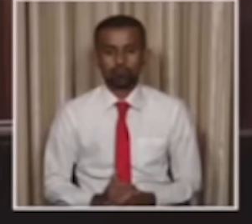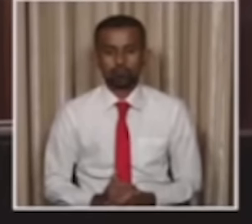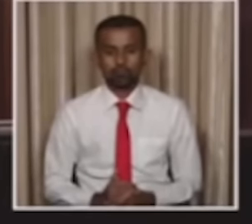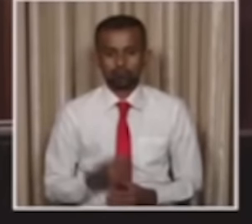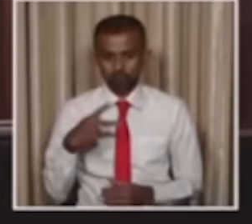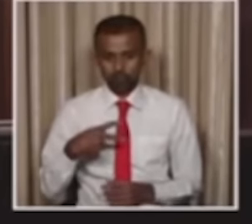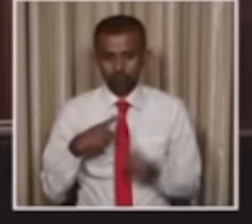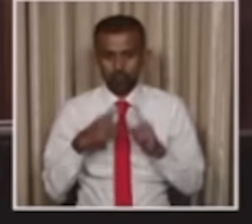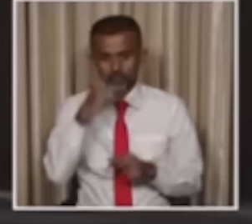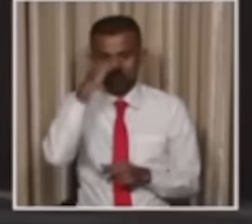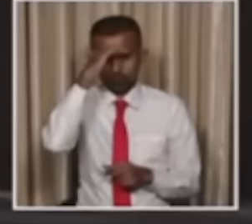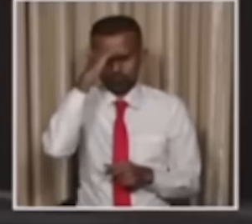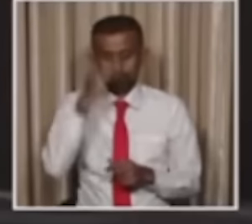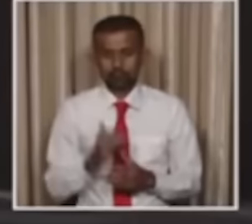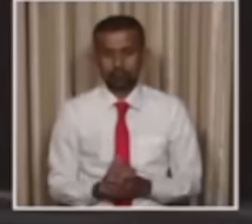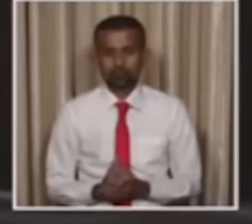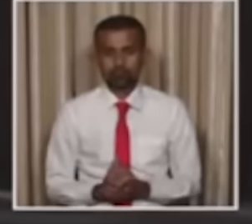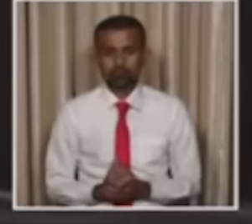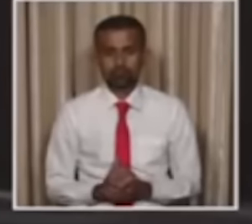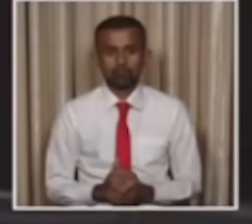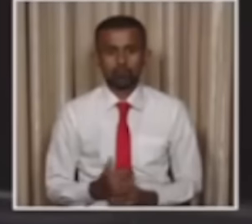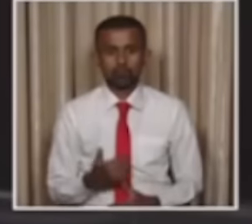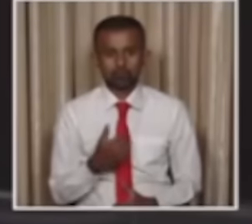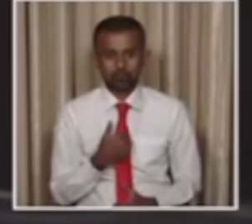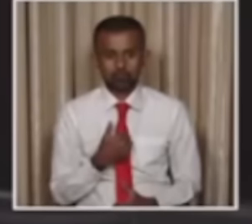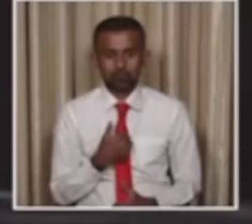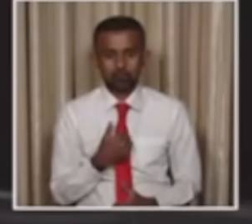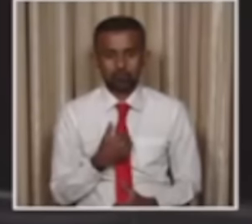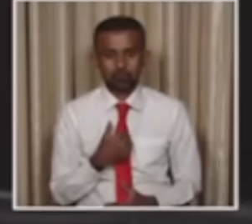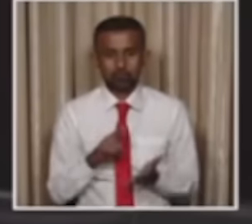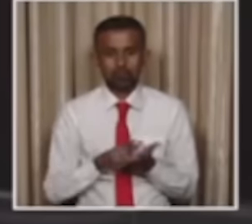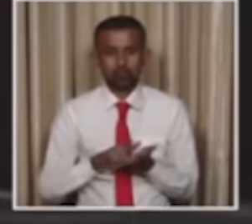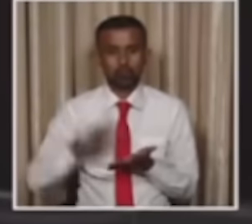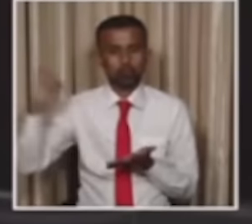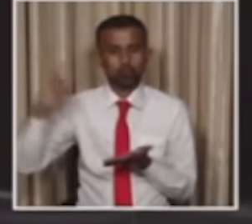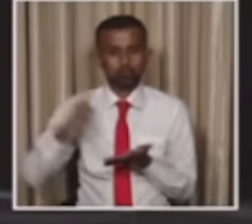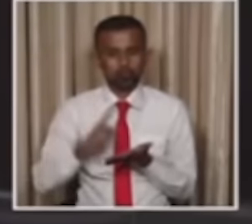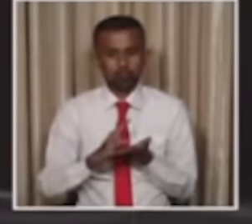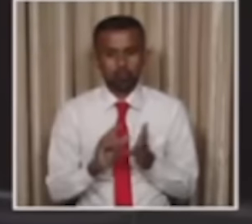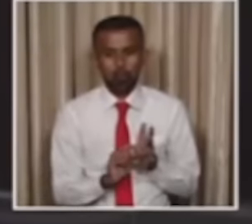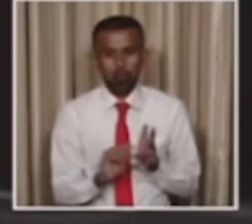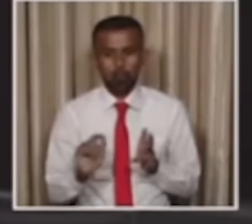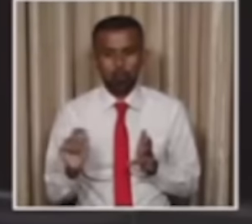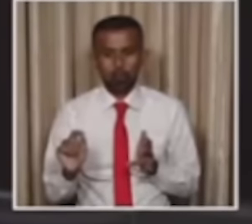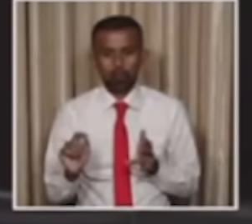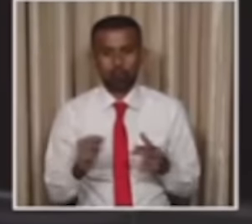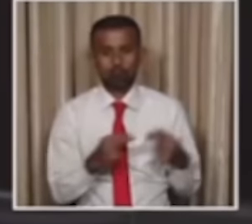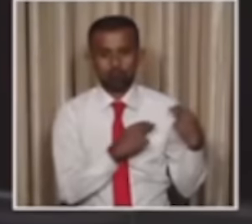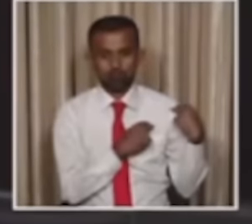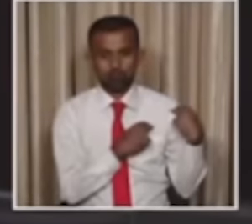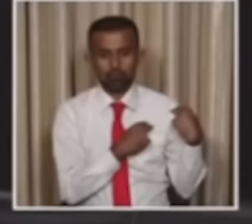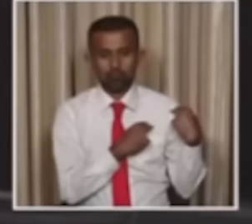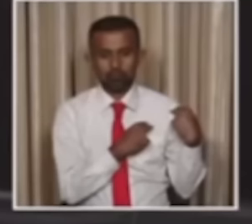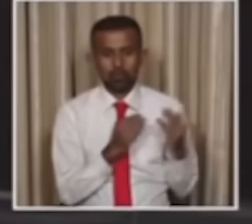ගරු නියෝජ්‍ය කතානායකතුමනි, මම ආගමන හා විගමන දෙපාර්තමේන්තුව භාරව